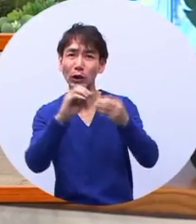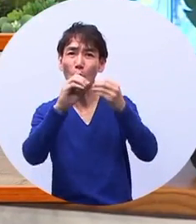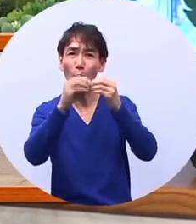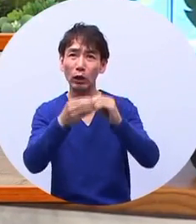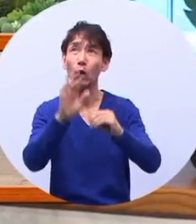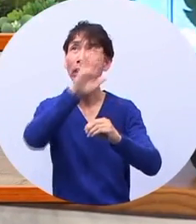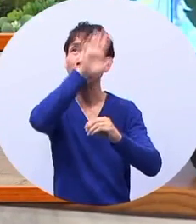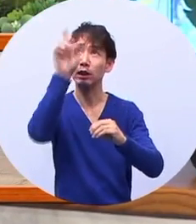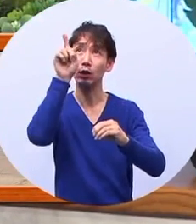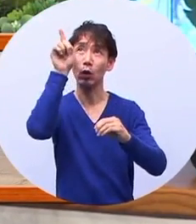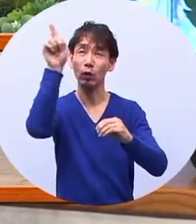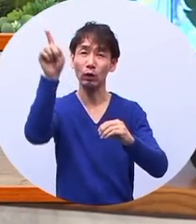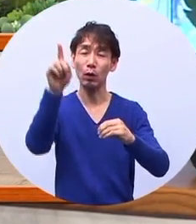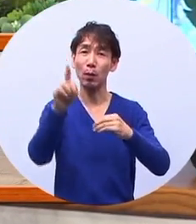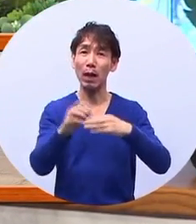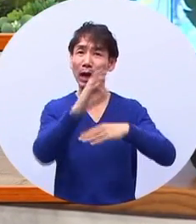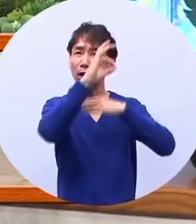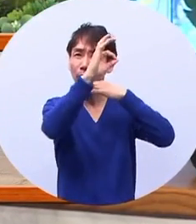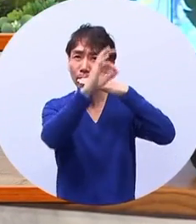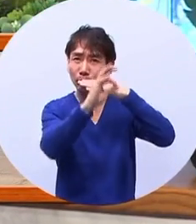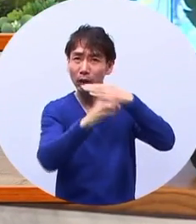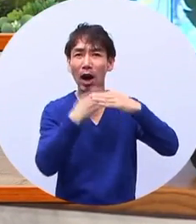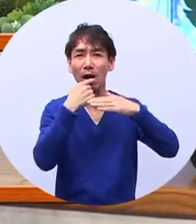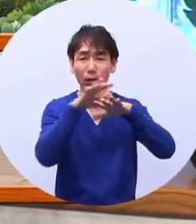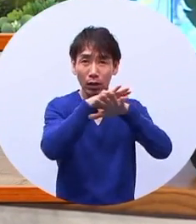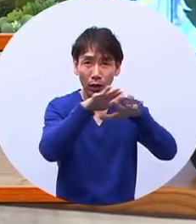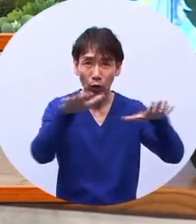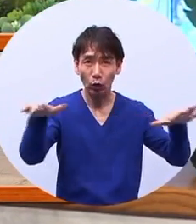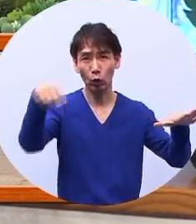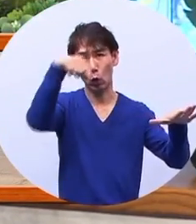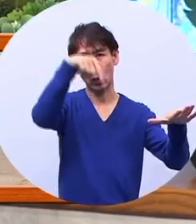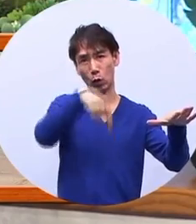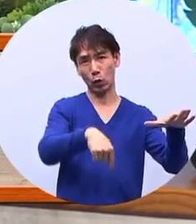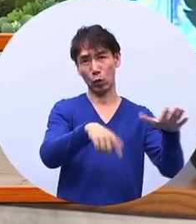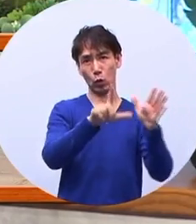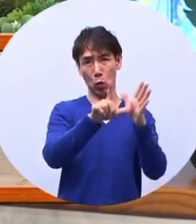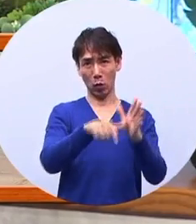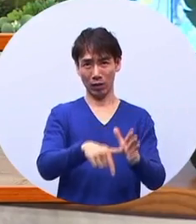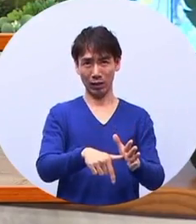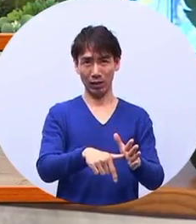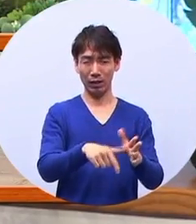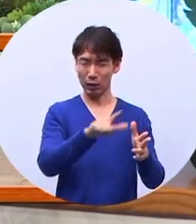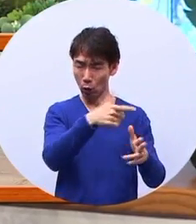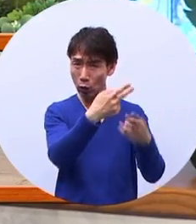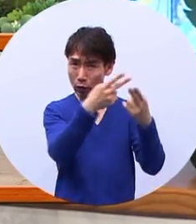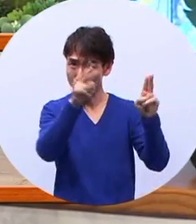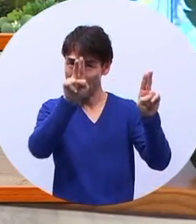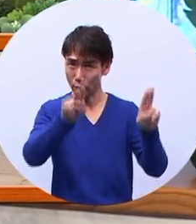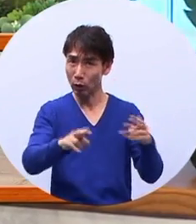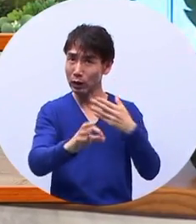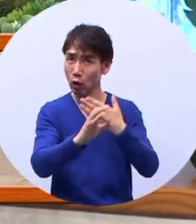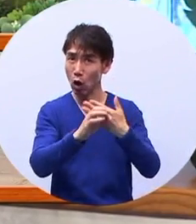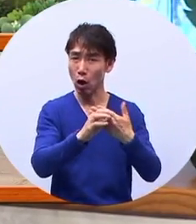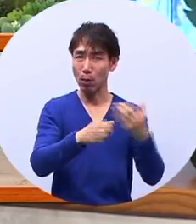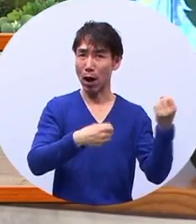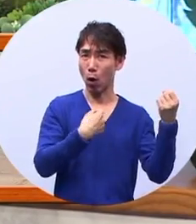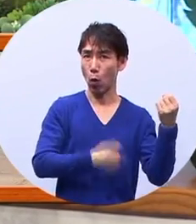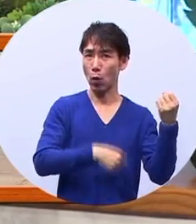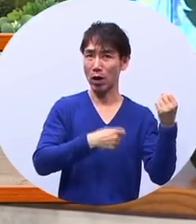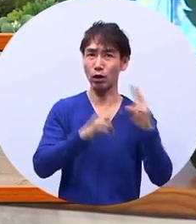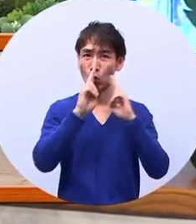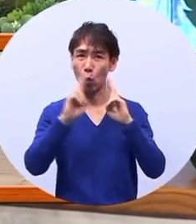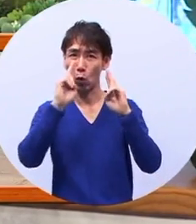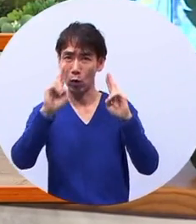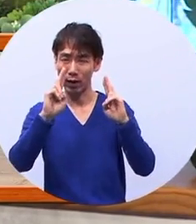さらには夕日に染まった、そういった空間で、いろんなイベント、ダンスであり音楽であり、アートであり、さら